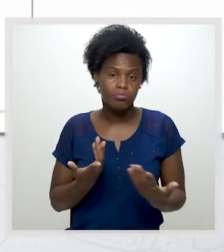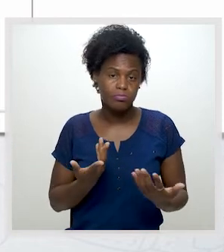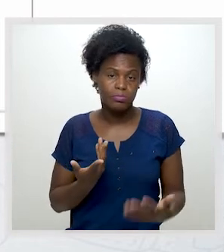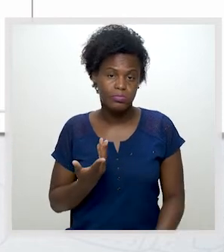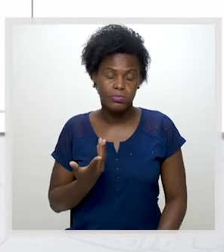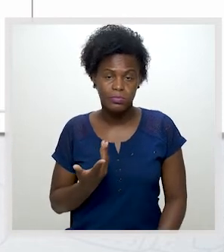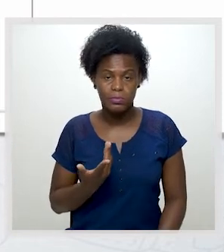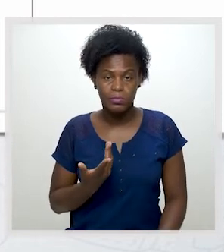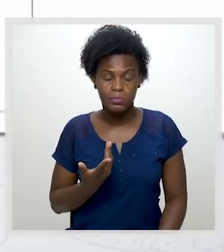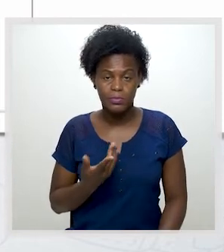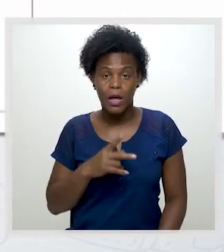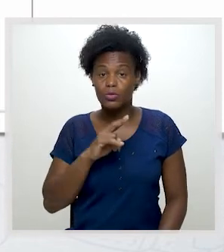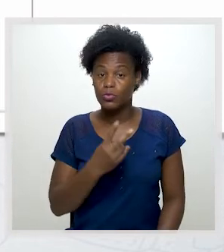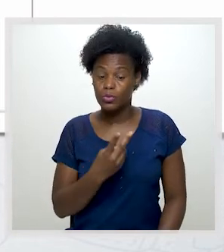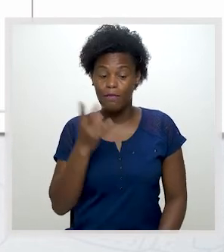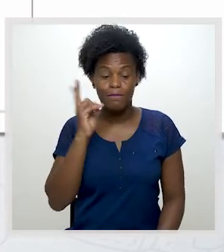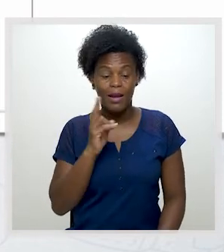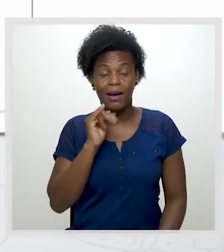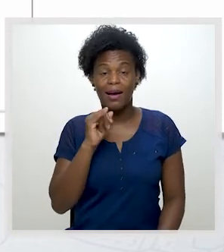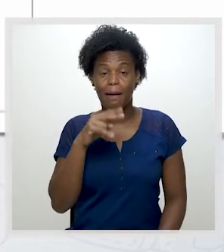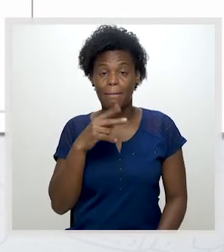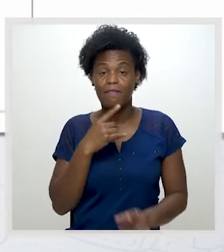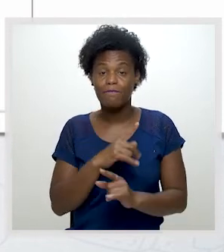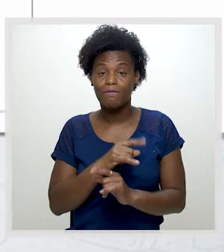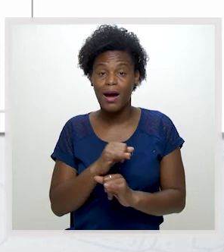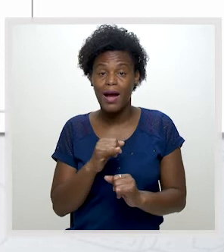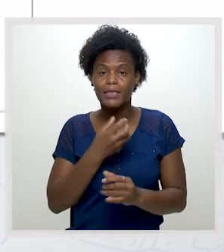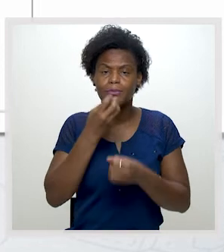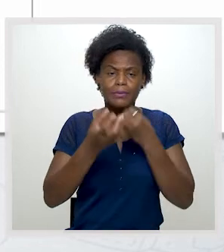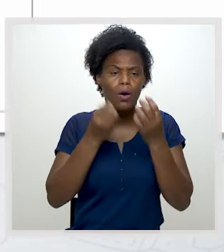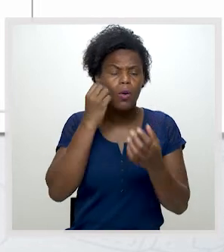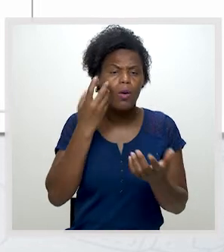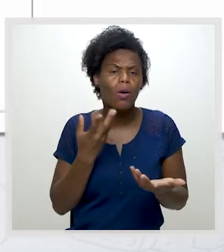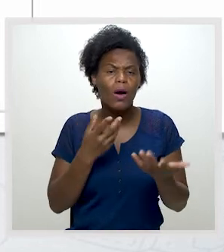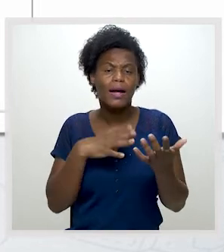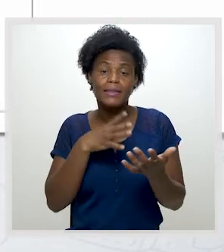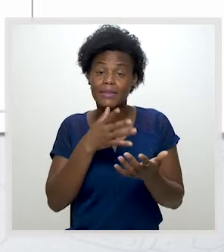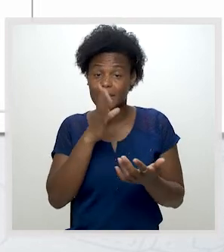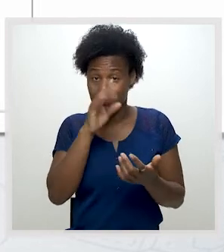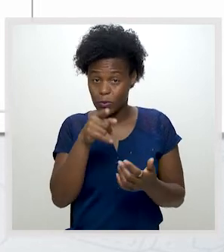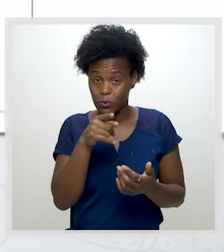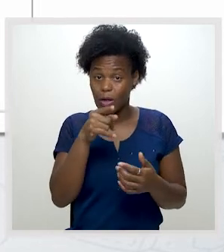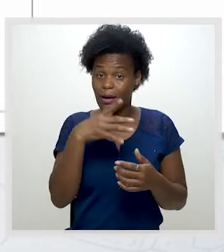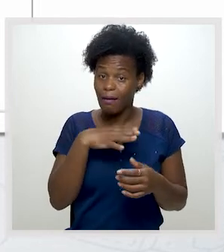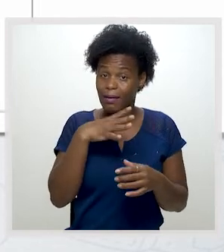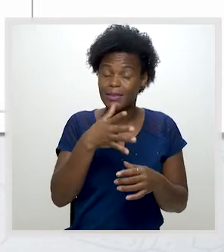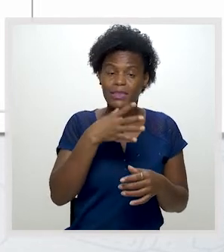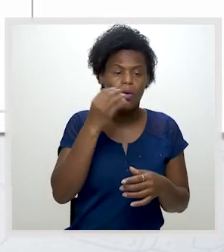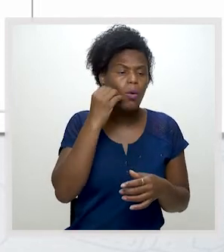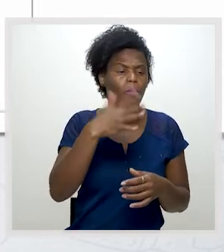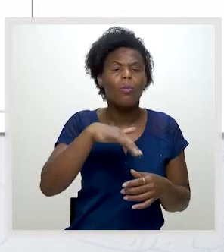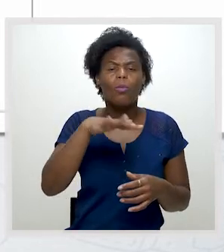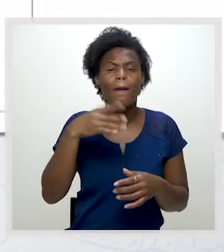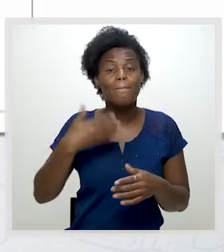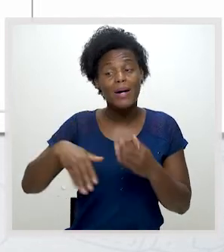imprécis. Alors, deuxième valeur de l'imparfait, la description. Ça veut dire quoi? Ça veut dire que si tu veux faire la description dans